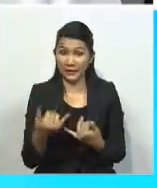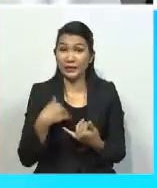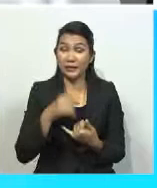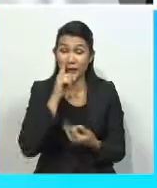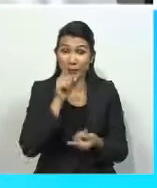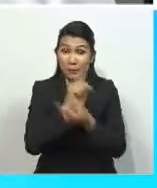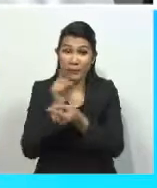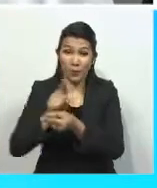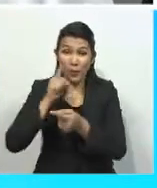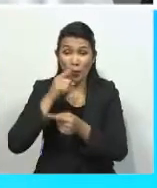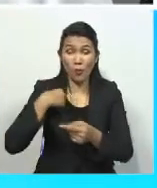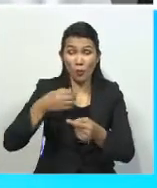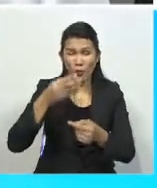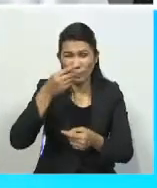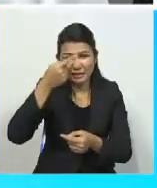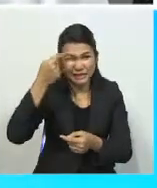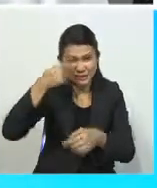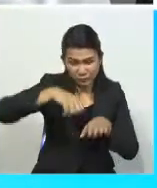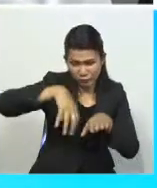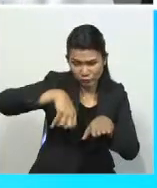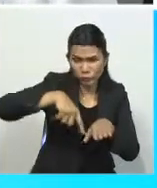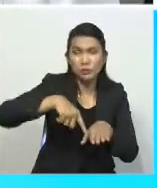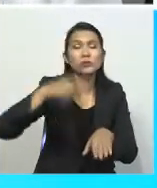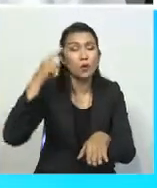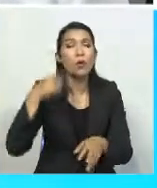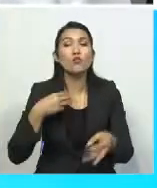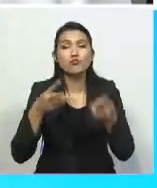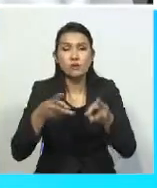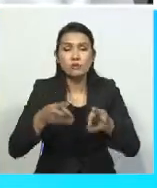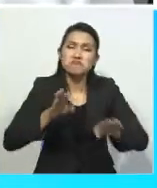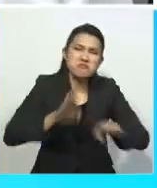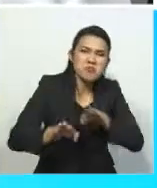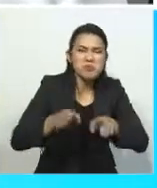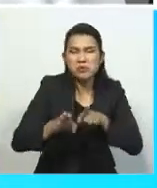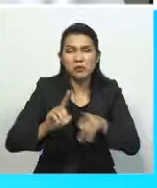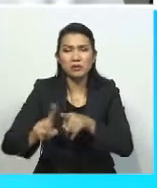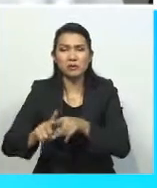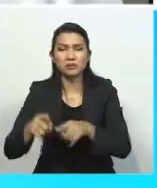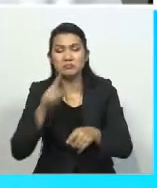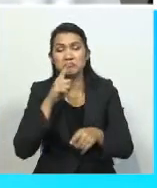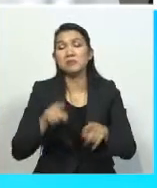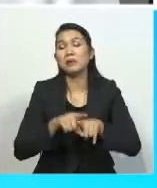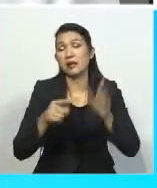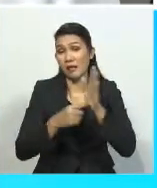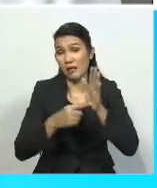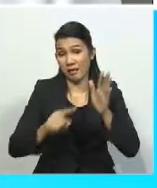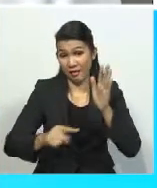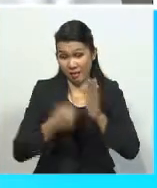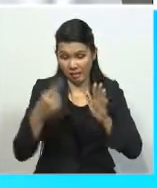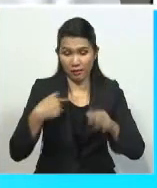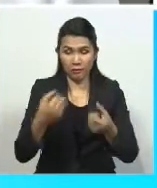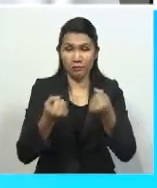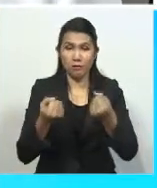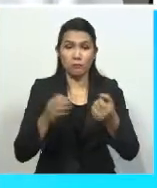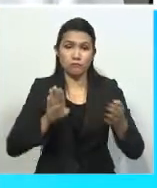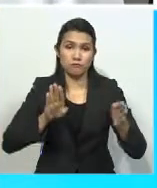ว่ายังมีควันดำนั้นก็อาจจะเกิดในเรื่องการพฤติกรรมวิธีการขับรถเพราะบางครั้งเวลาออกตัวรถนั้น